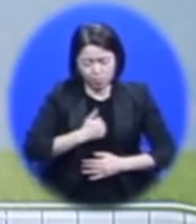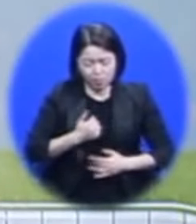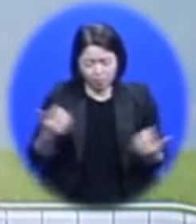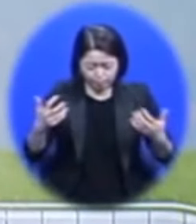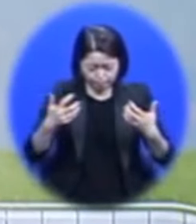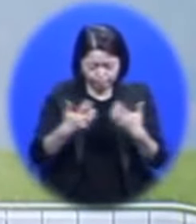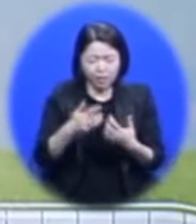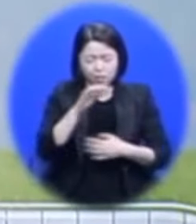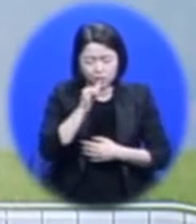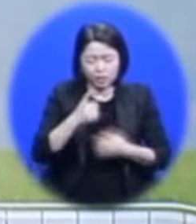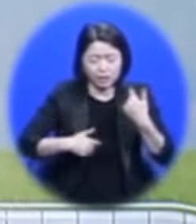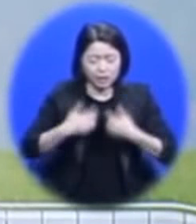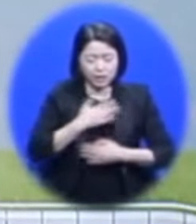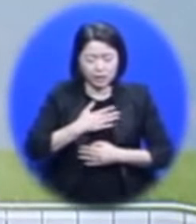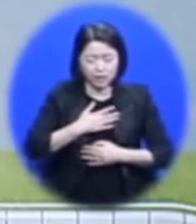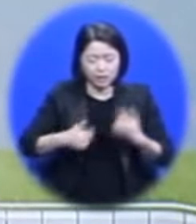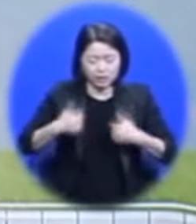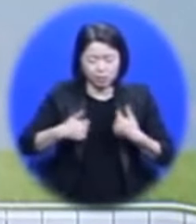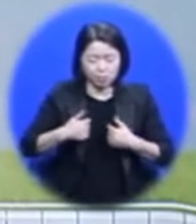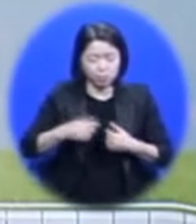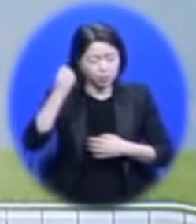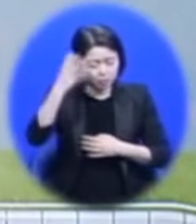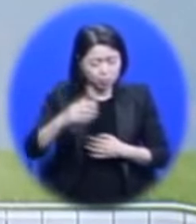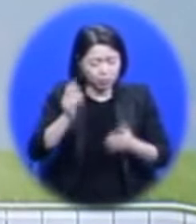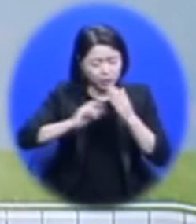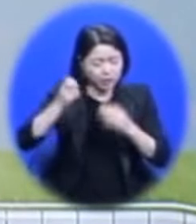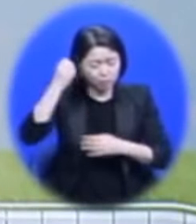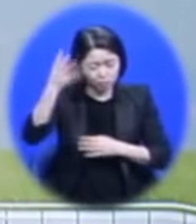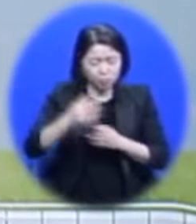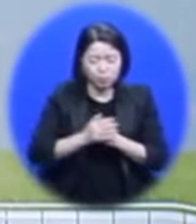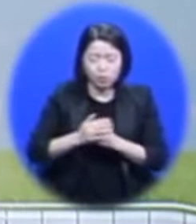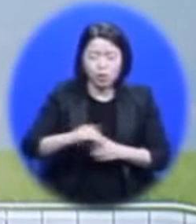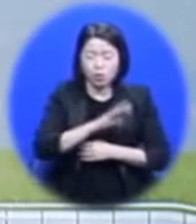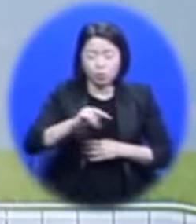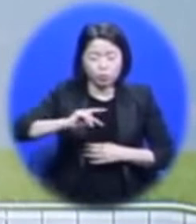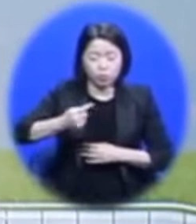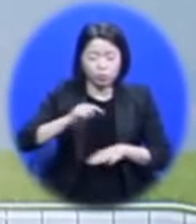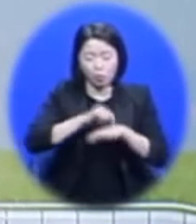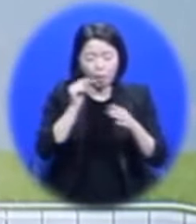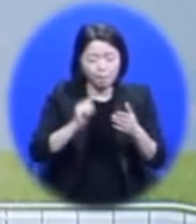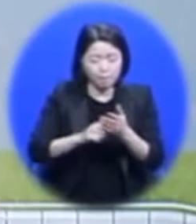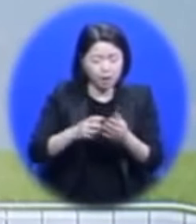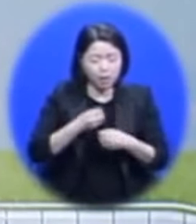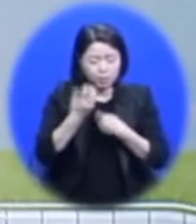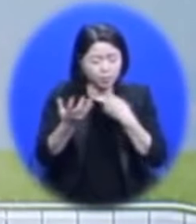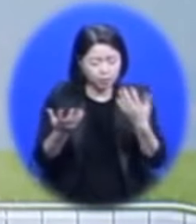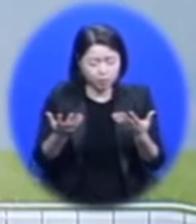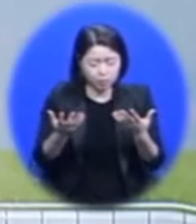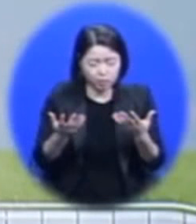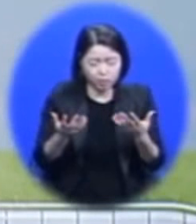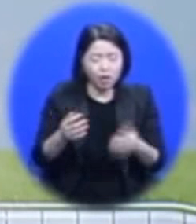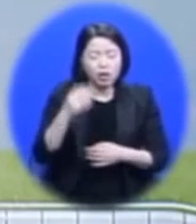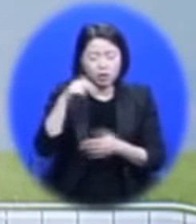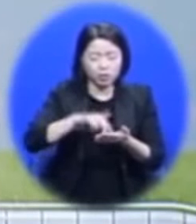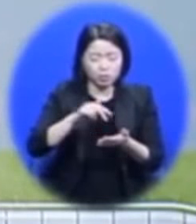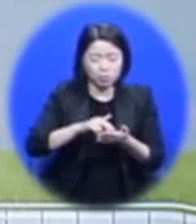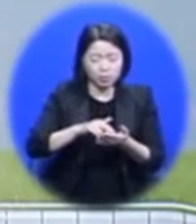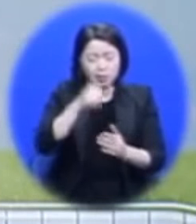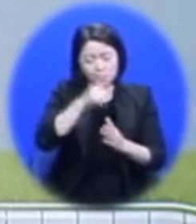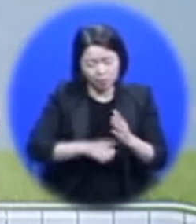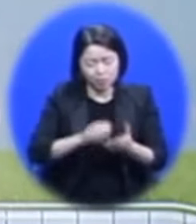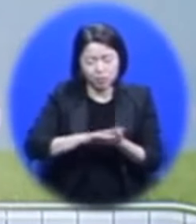가득한, 기쁨 잃어버리고 찬송 잃어버리고 우리도 우리의 마음을 예어놓기가 어려운 형편에